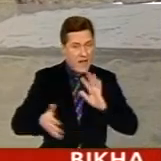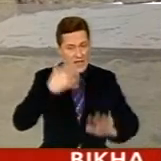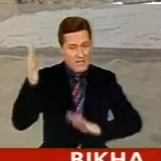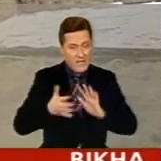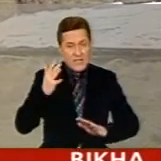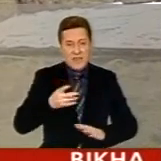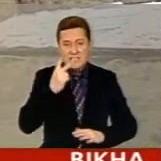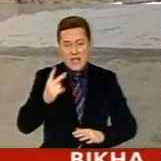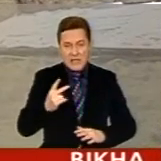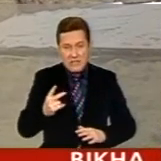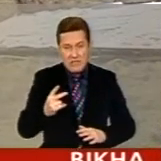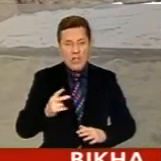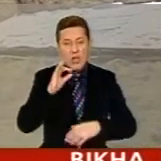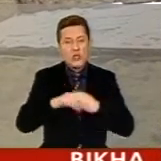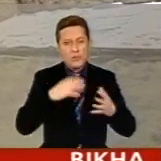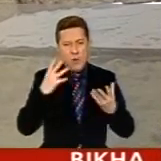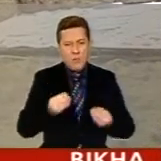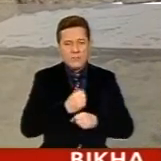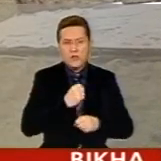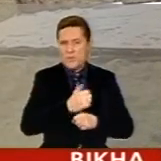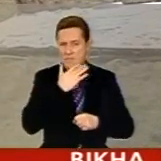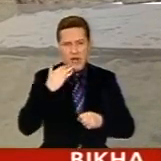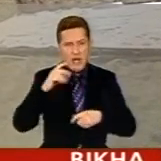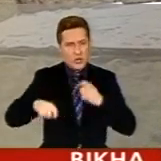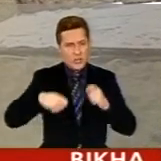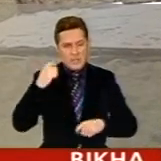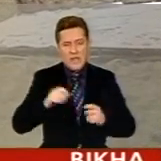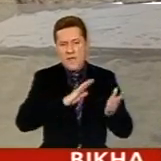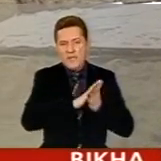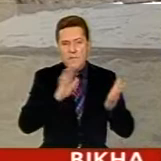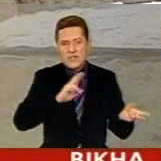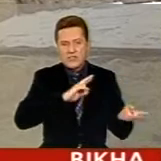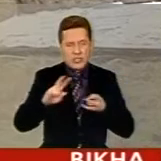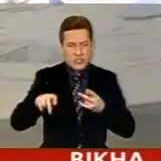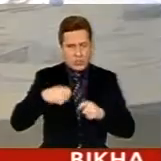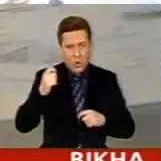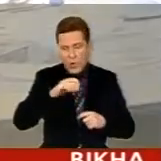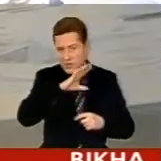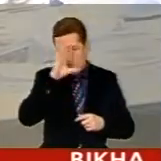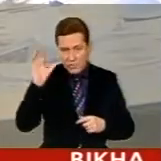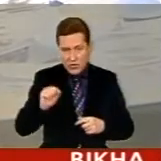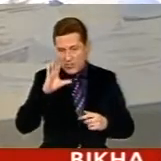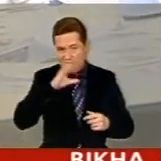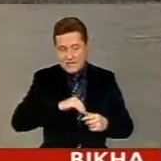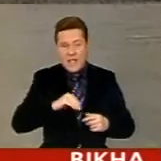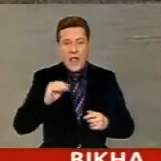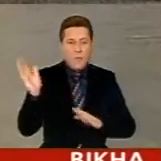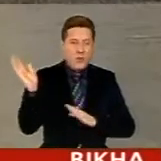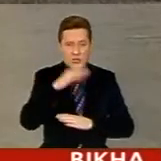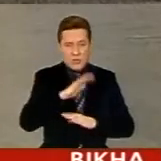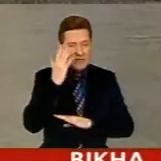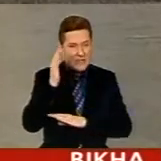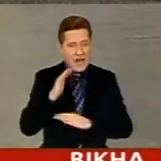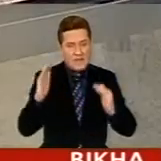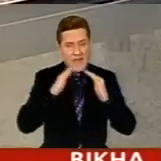доби він встиг робити чималих збитків і найбільше шкоди завдав саме вночі. Вітер встиг позносити дерева, дахи з